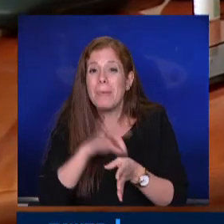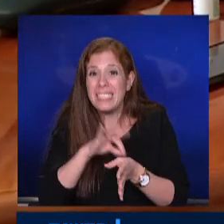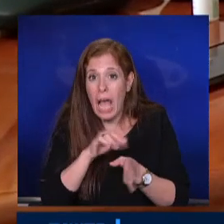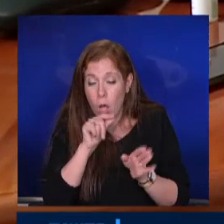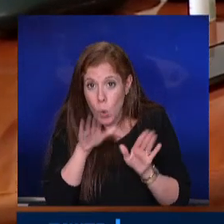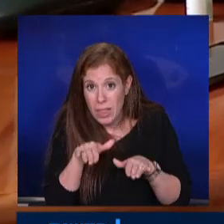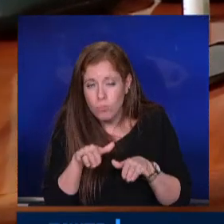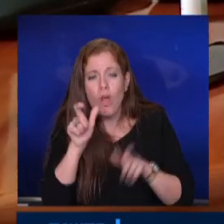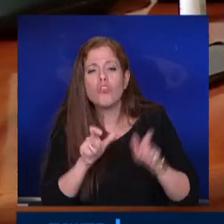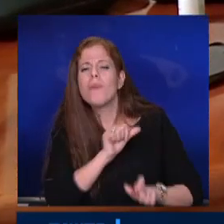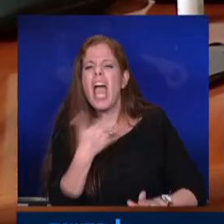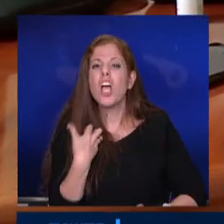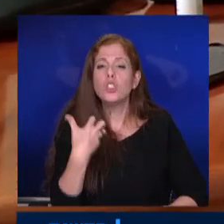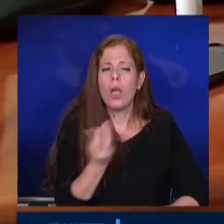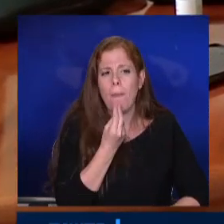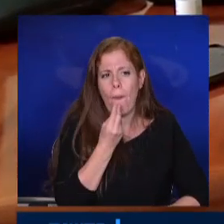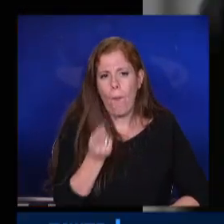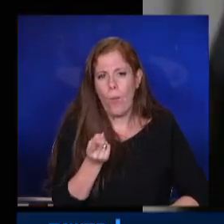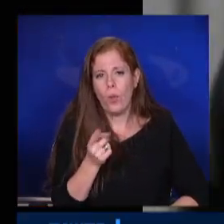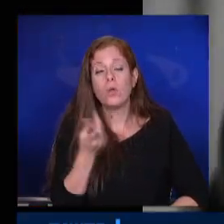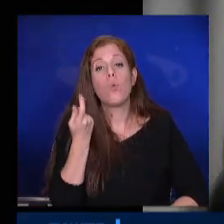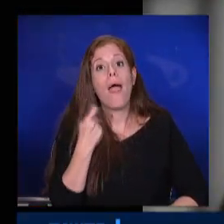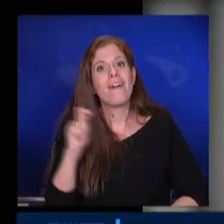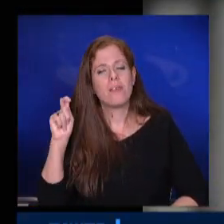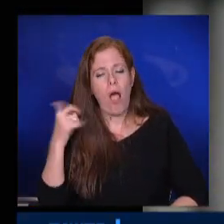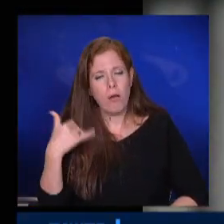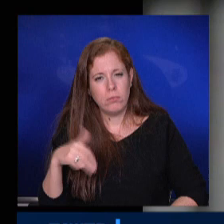האנשים העשירים ביותר, כי הוא היה יקר.